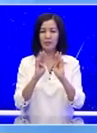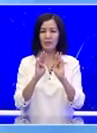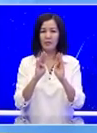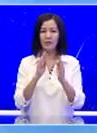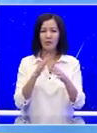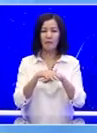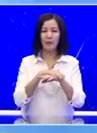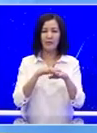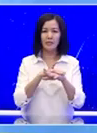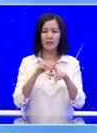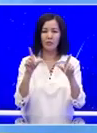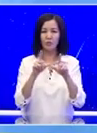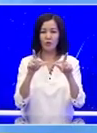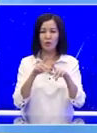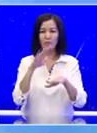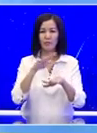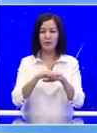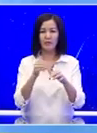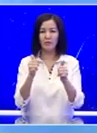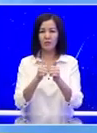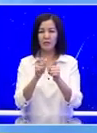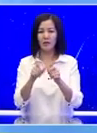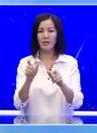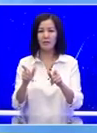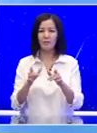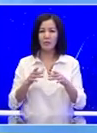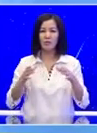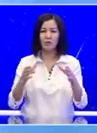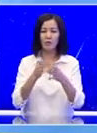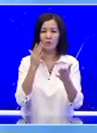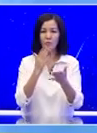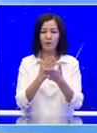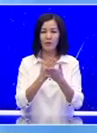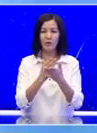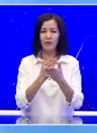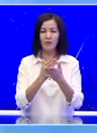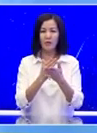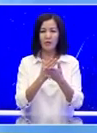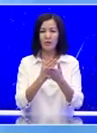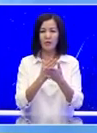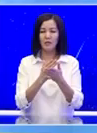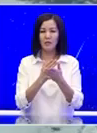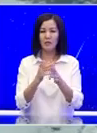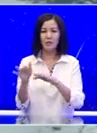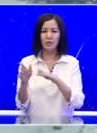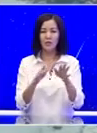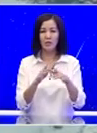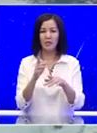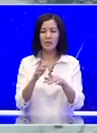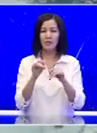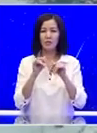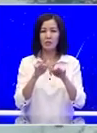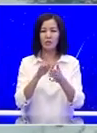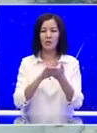Базар, дүкен, банктердің жанында адамдардың жиналуы байқалады. Отбасылық іс-шаралар жалғастыруда.